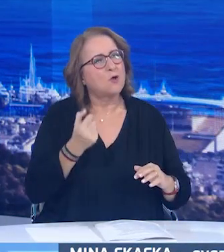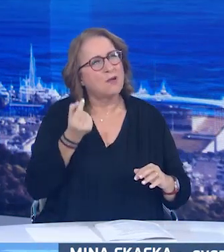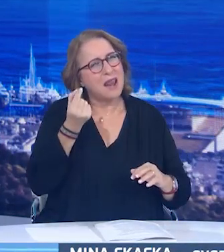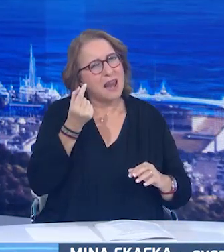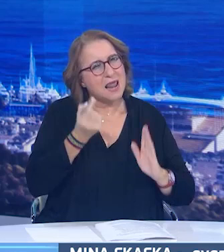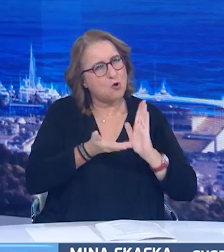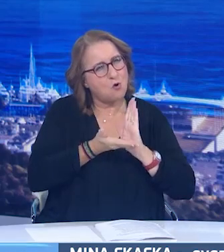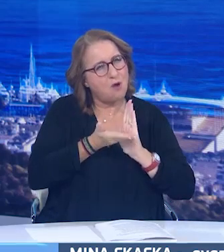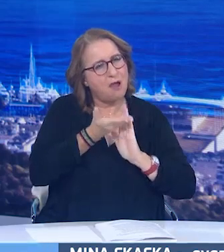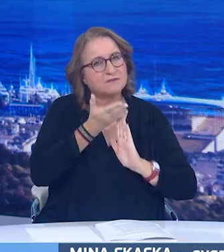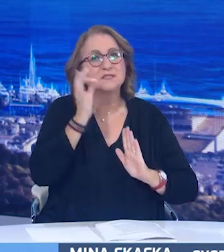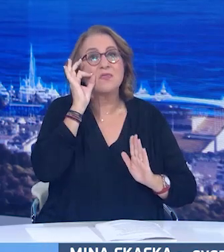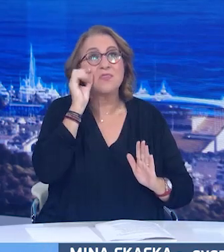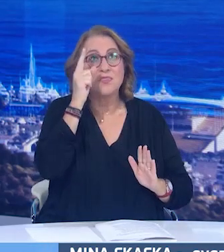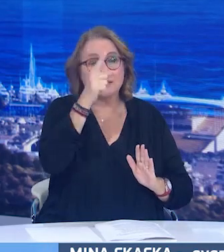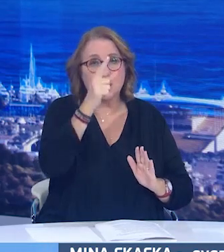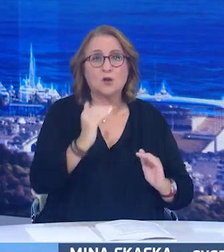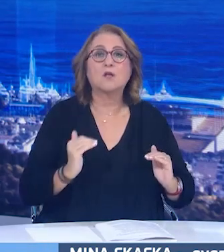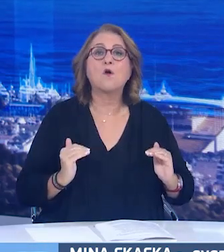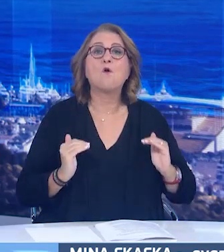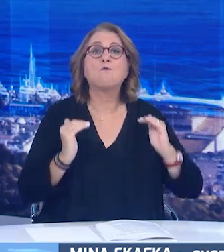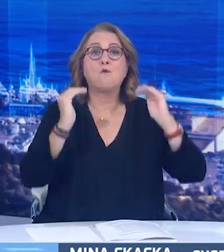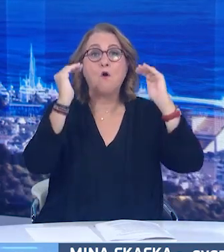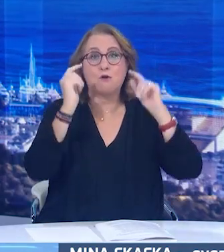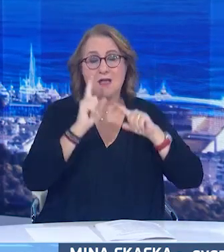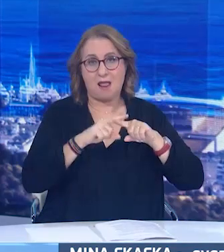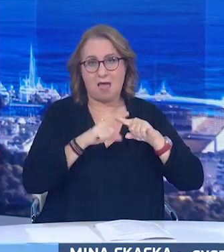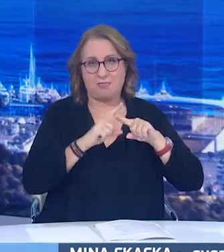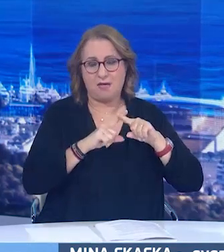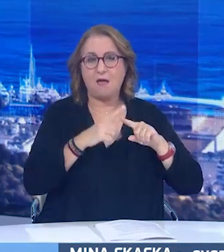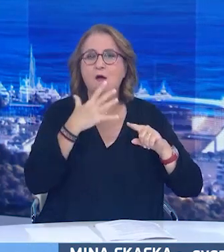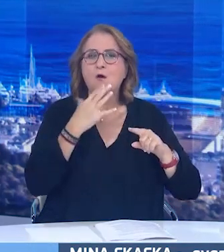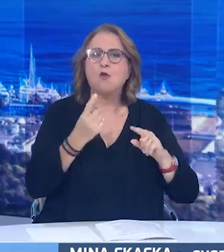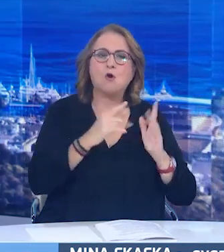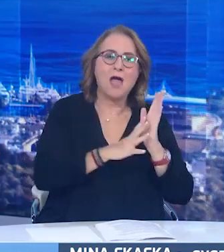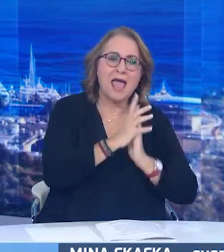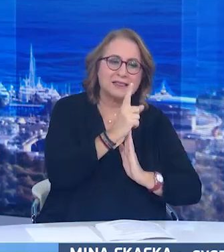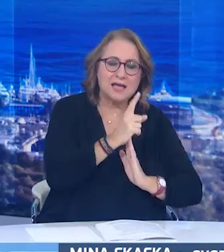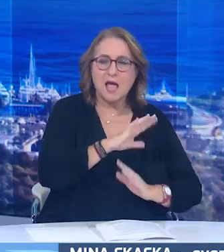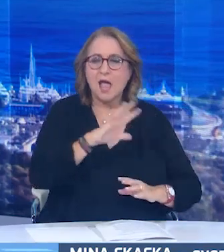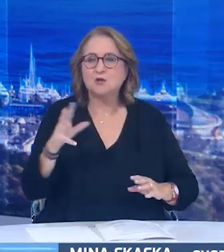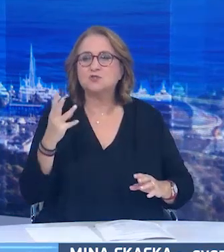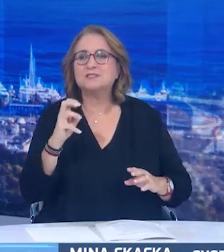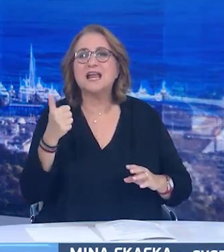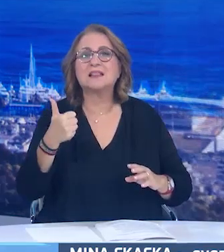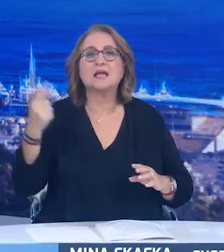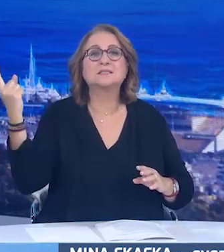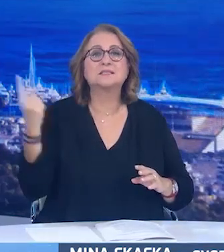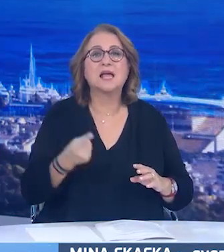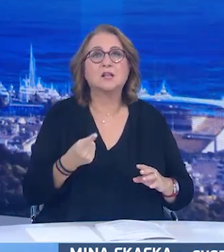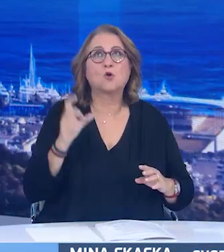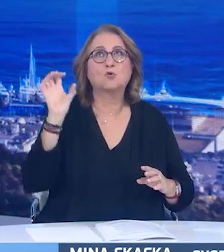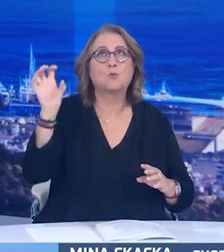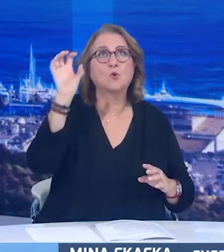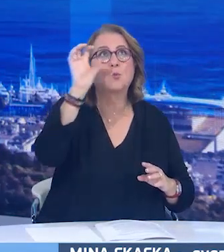αυξητική τάση στη Θεσσαλονίκη και όλη τη Βόρεια Ελλάδα που από νομό σε νομό κυμαίνεται από 11 έως 36% και αυτό μας ανησυχεί.